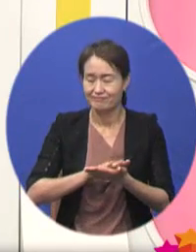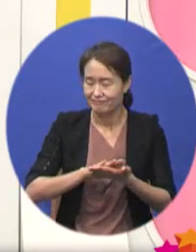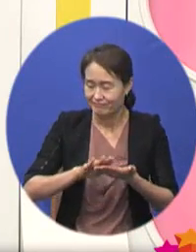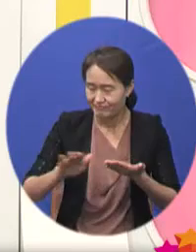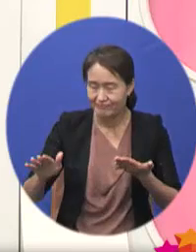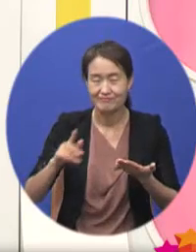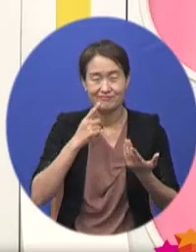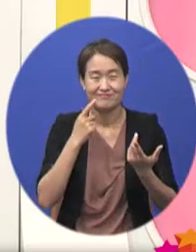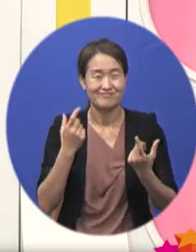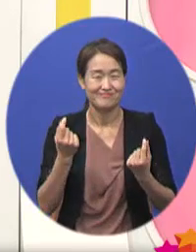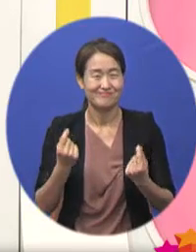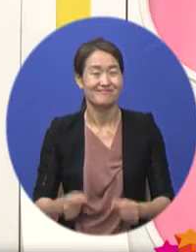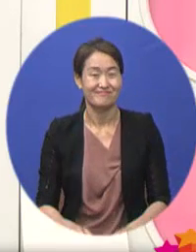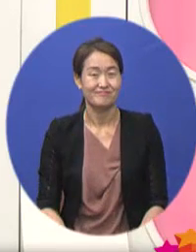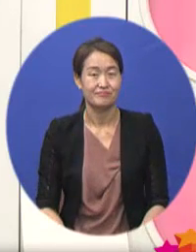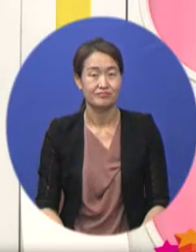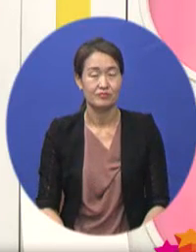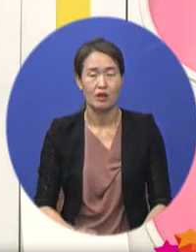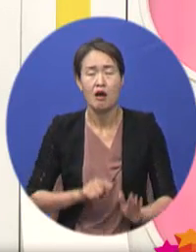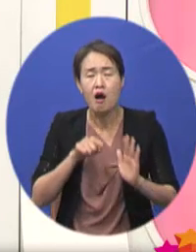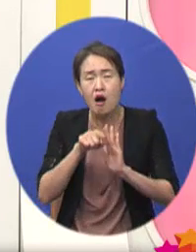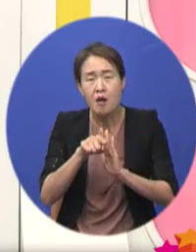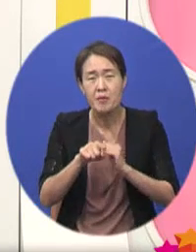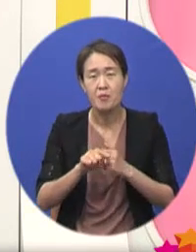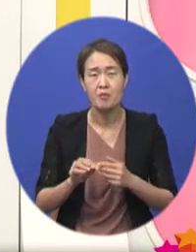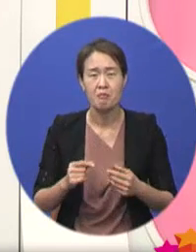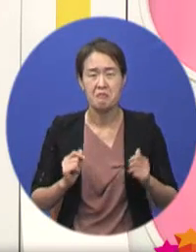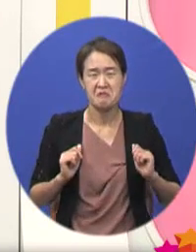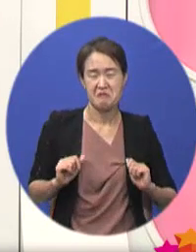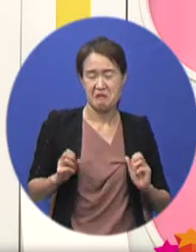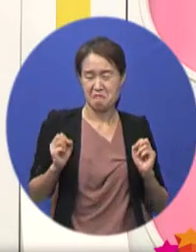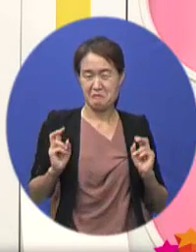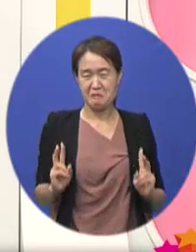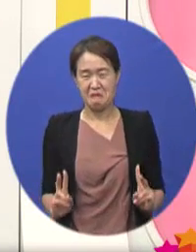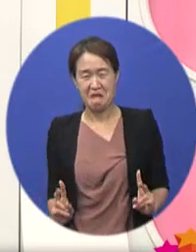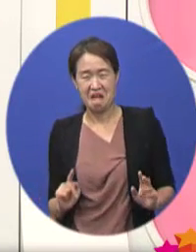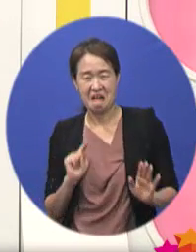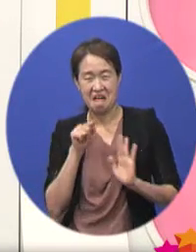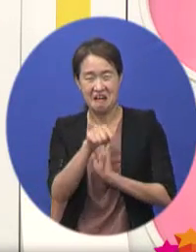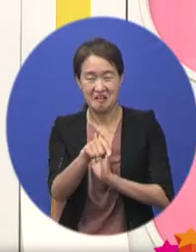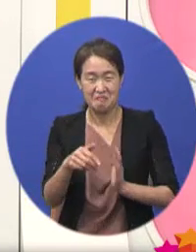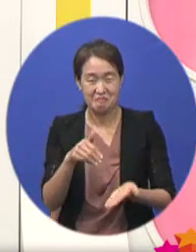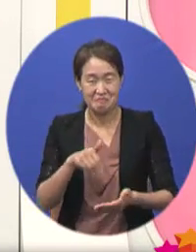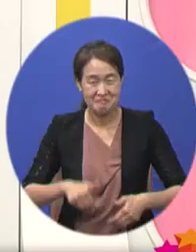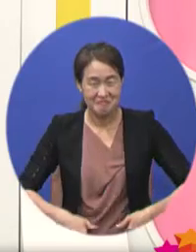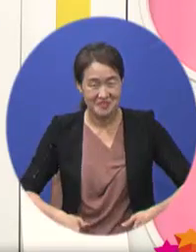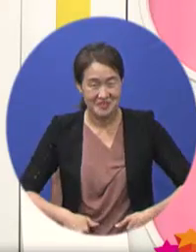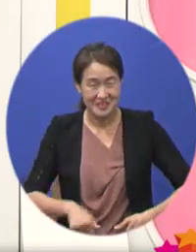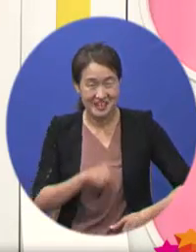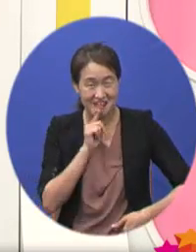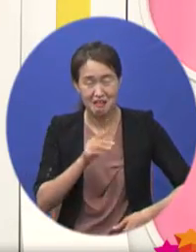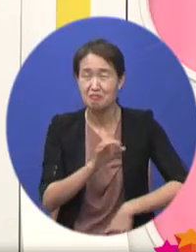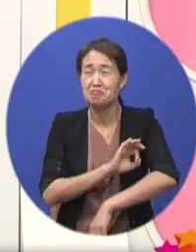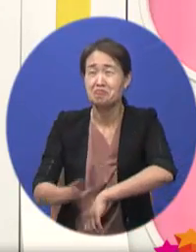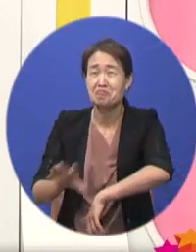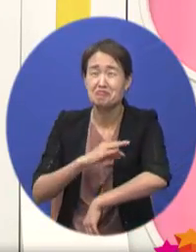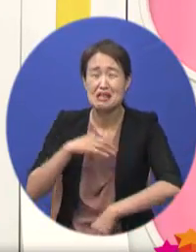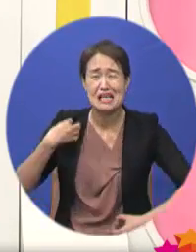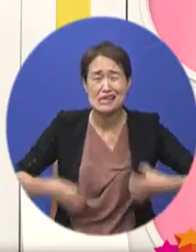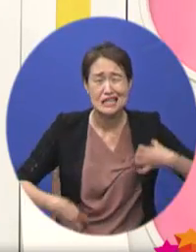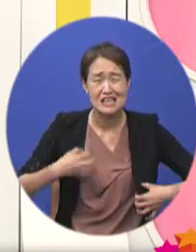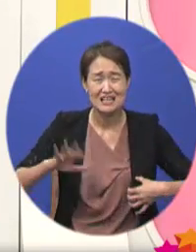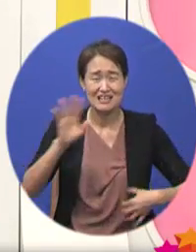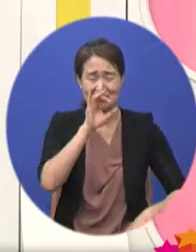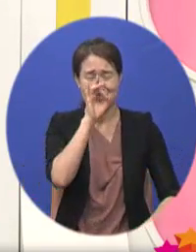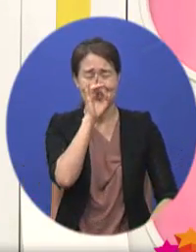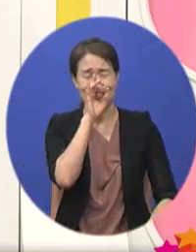시원해요 오늘. 예, 시원하다고 하시더라고요. 어. 거기 가려면 거창하게 하고 가야 된다던데. 거창하게 하고 가야 돼요? 네, 그냥 대충 꾸미고 가서는 안